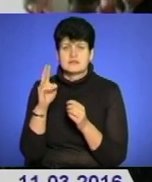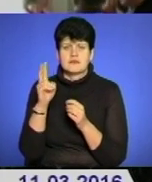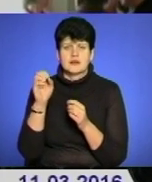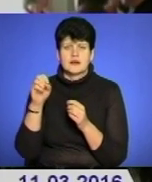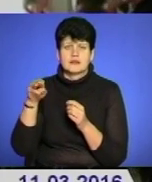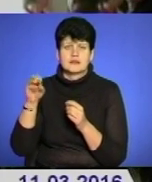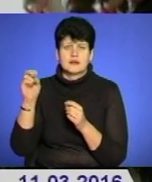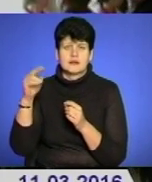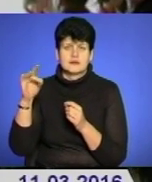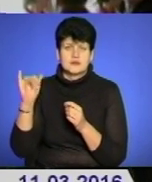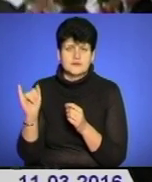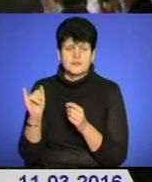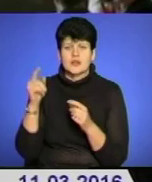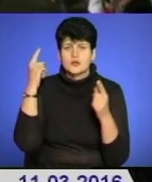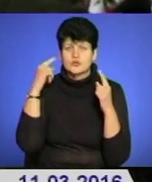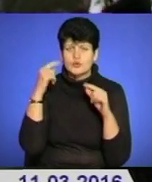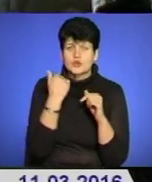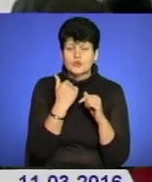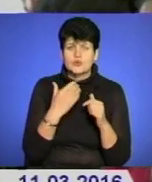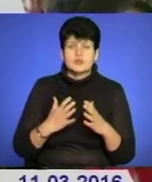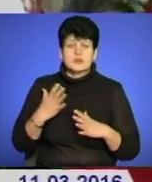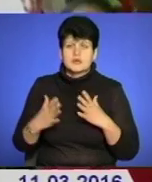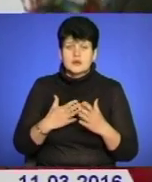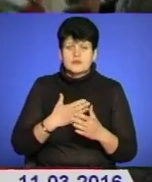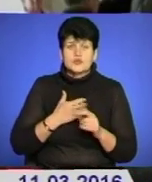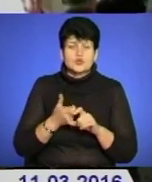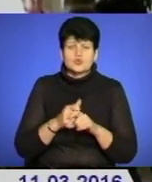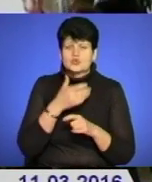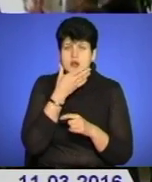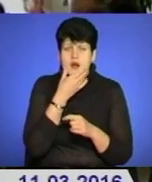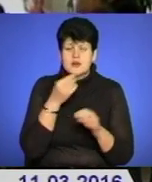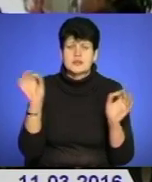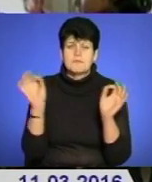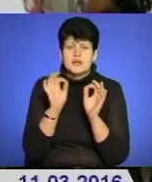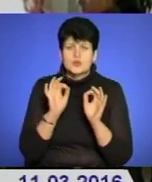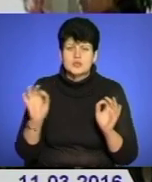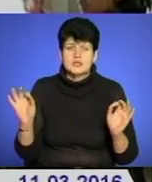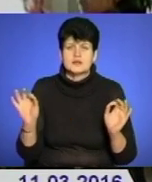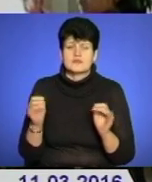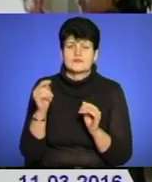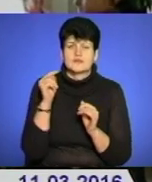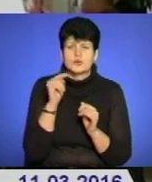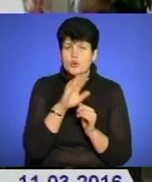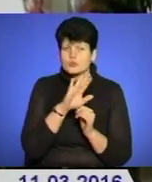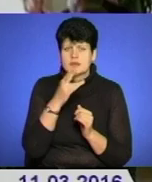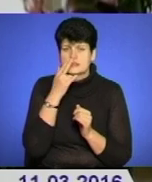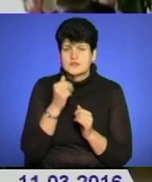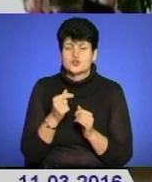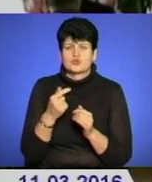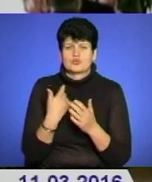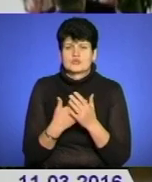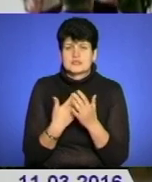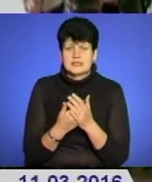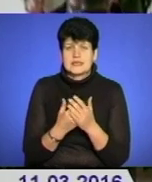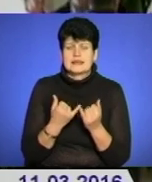соборі. Твори його надихають нас, вони дуже гарні, мелодійні, в такому незвичному стилі, як для